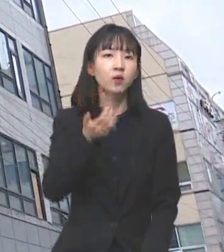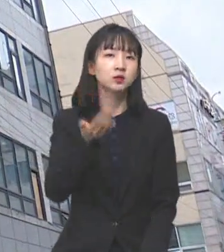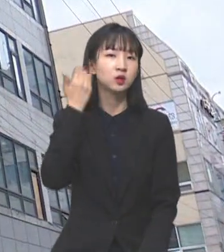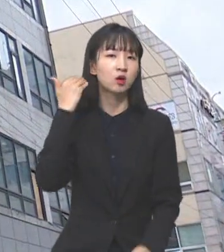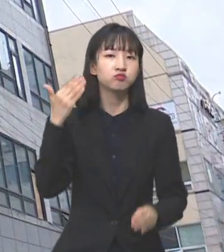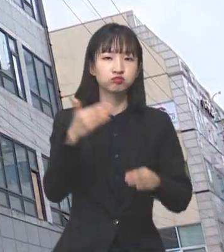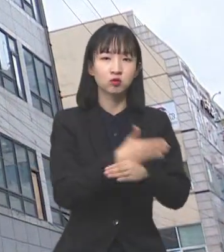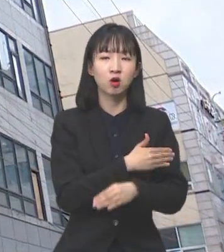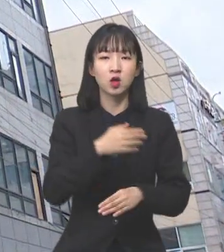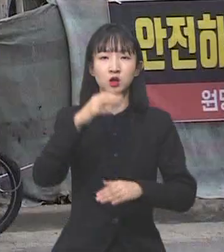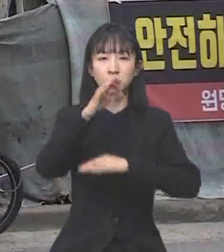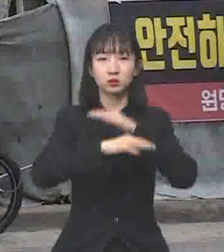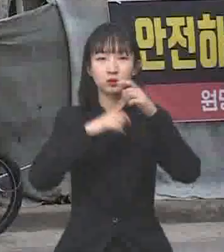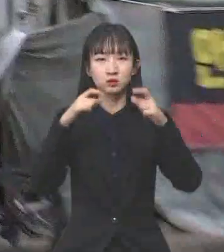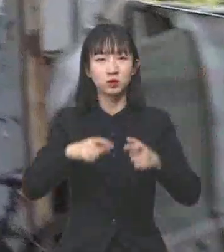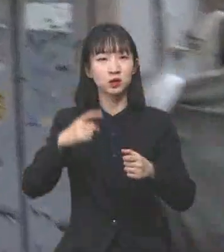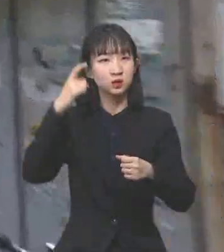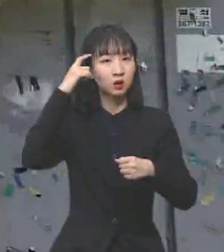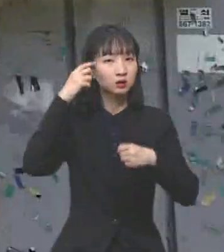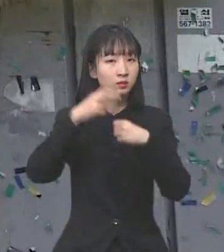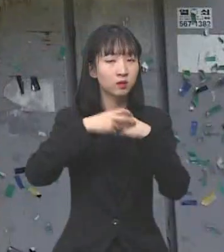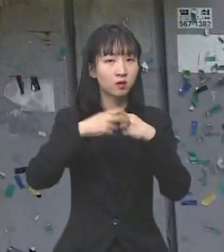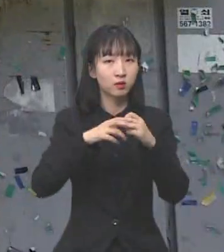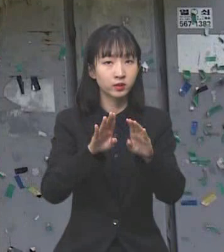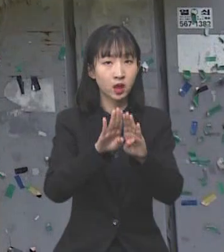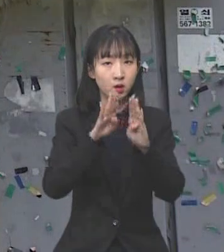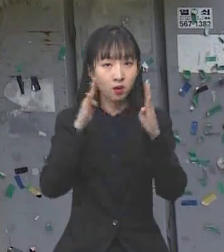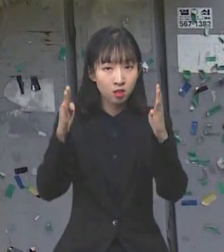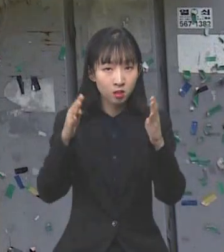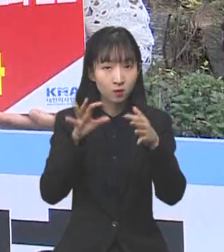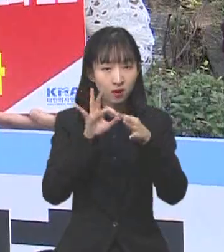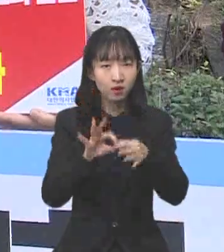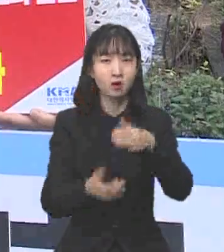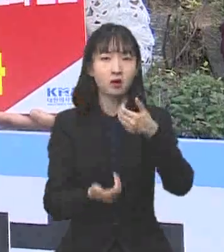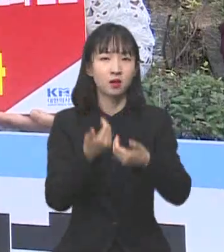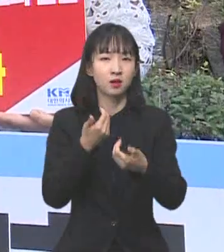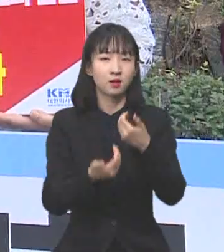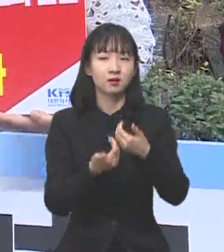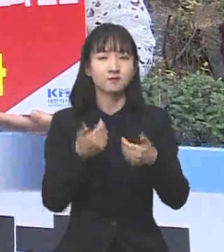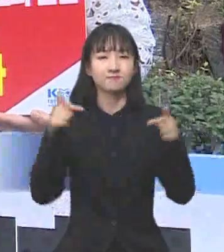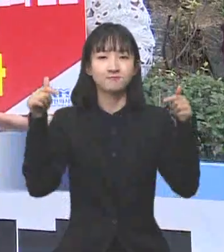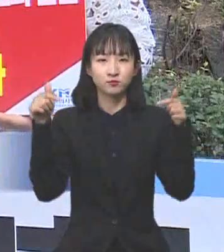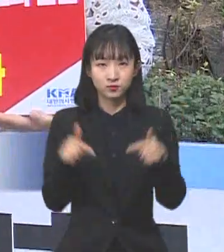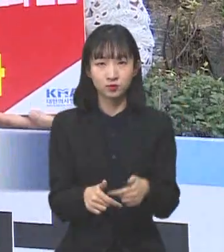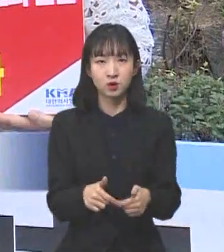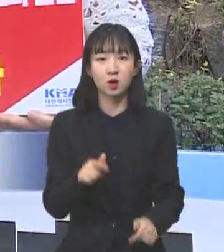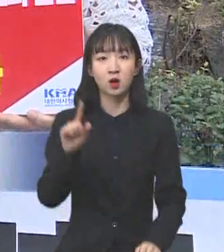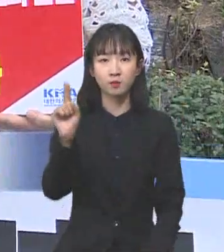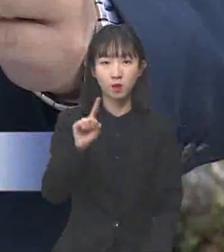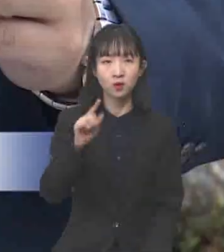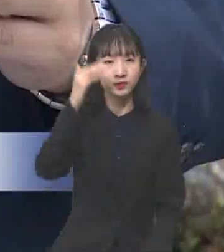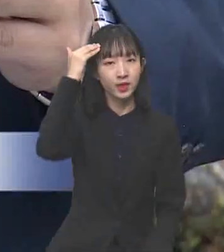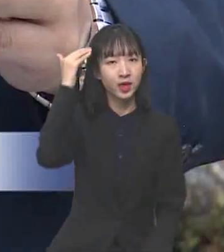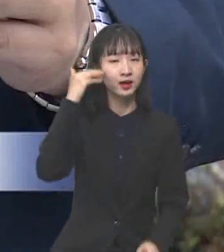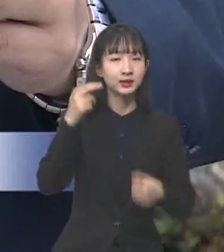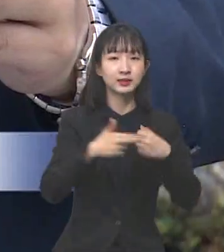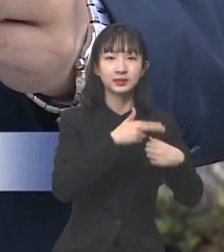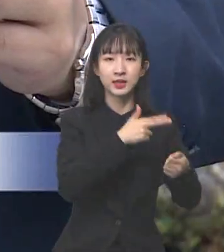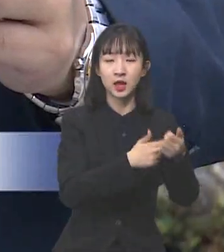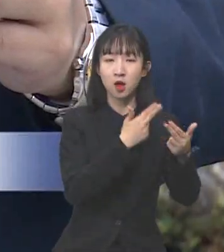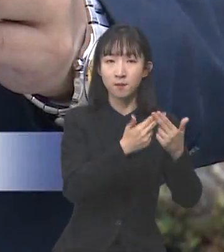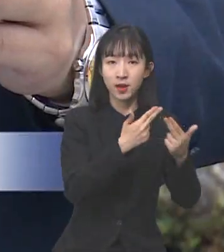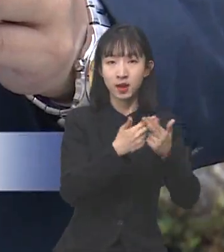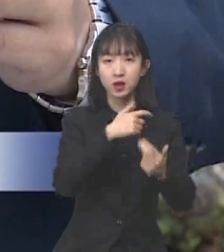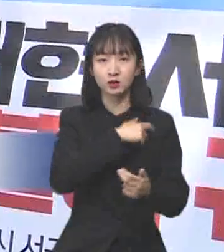정신병 원 개원 갈등이 일단락 될 전망입니다 지난 9월 태헌 의사협회 가서 구청을 상대로 청구한 행정심판 이